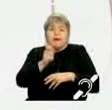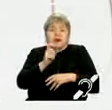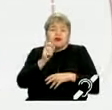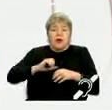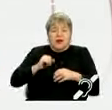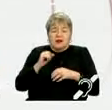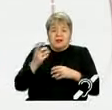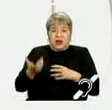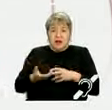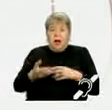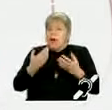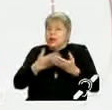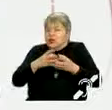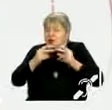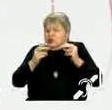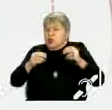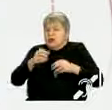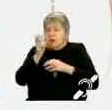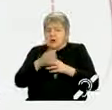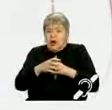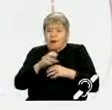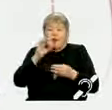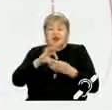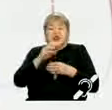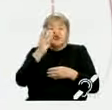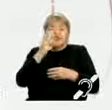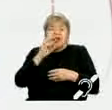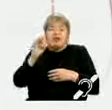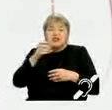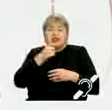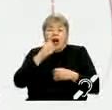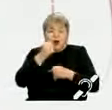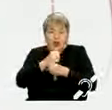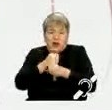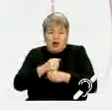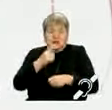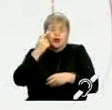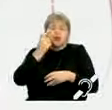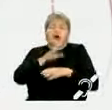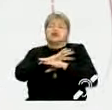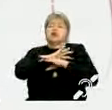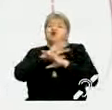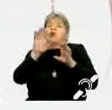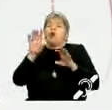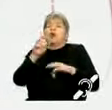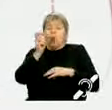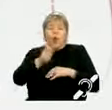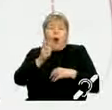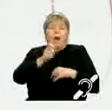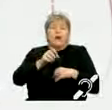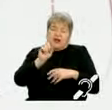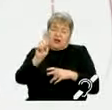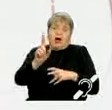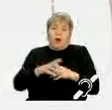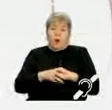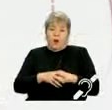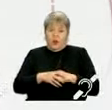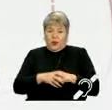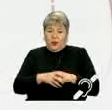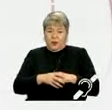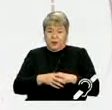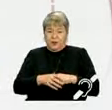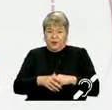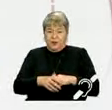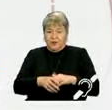aceeași adresă în buletin. De 30 de ani lucrez aici și cunosc pe fiecare... ca pe tata nostru, cum să